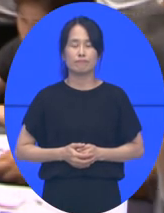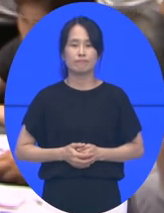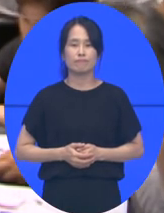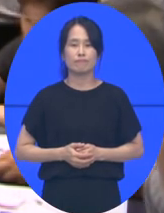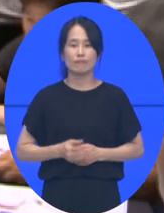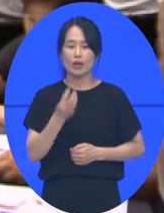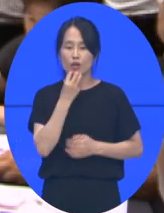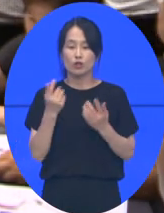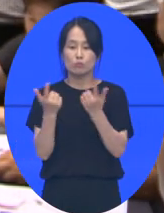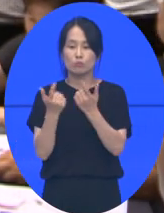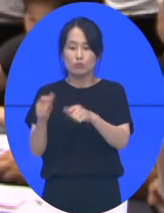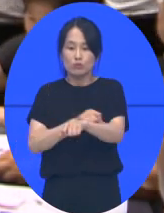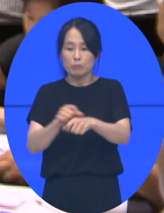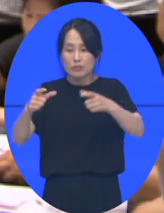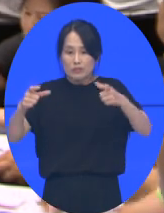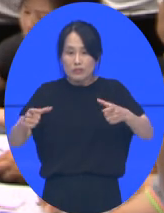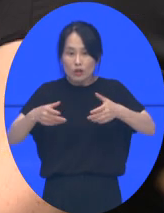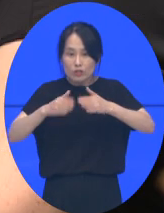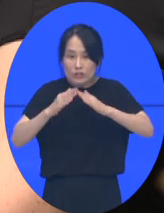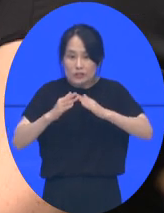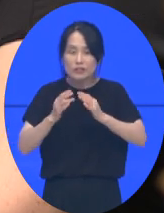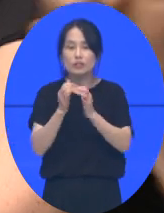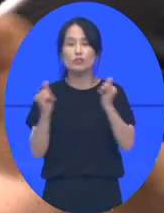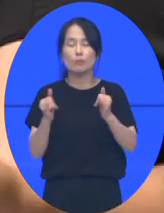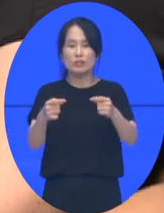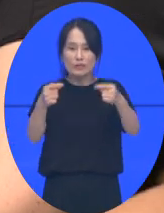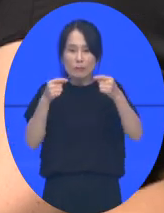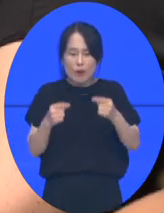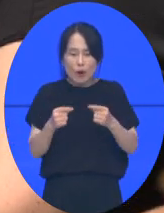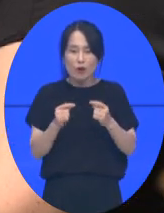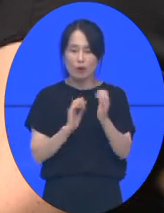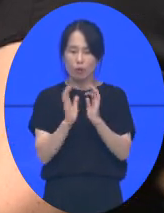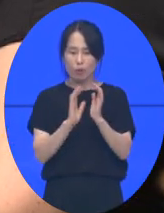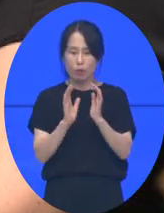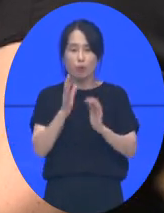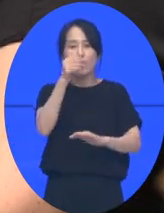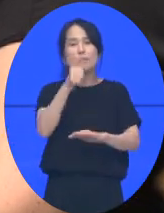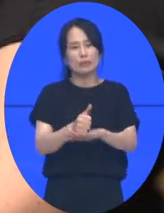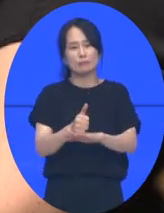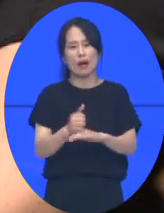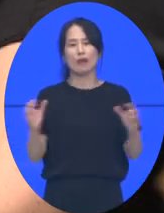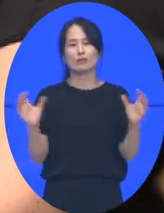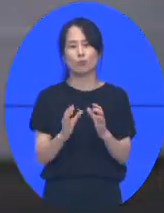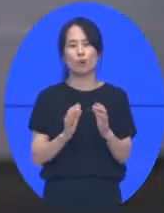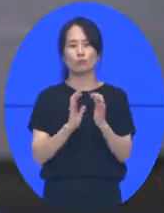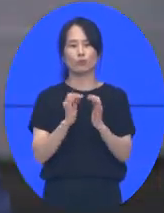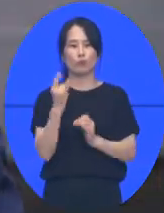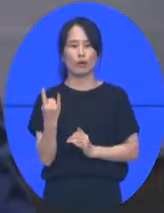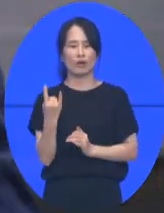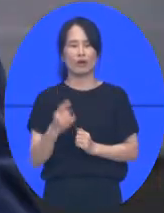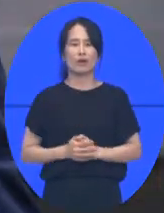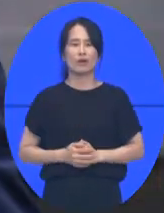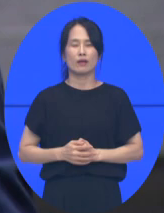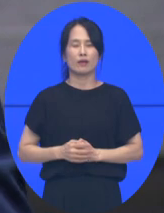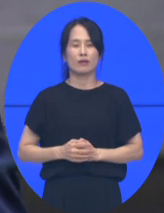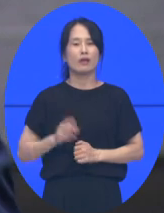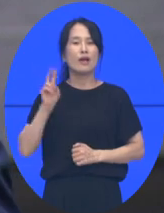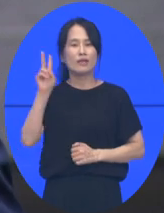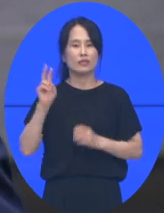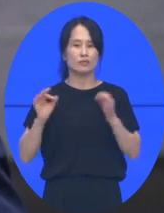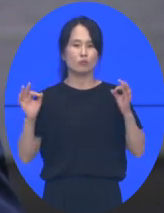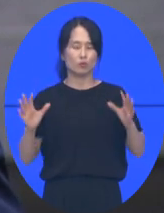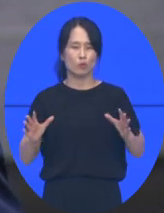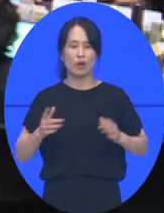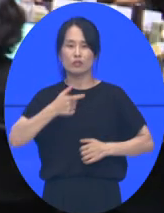경기도가 경기북부특별자치도 설치 도민참여형 수기공론조사의 마지막 일정인 종합토론회를 26일에서